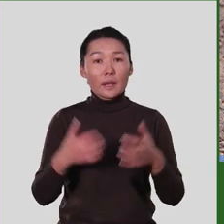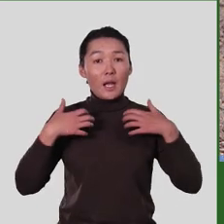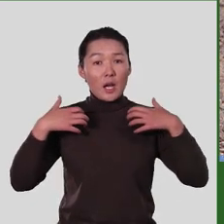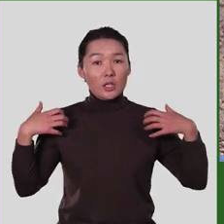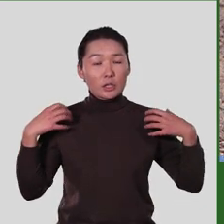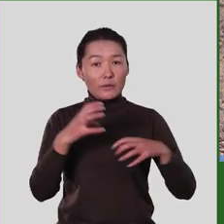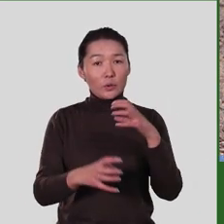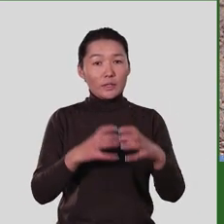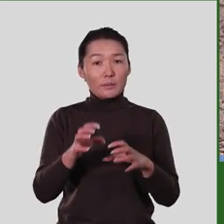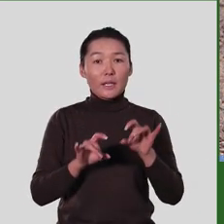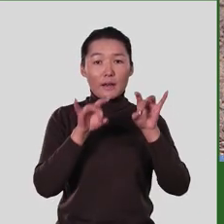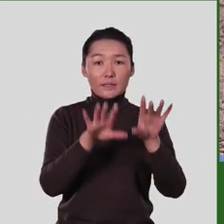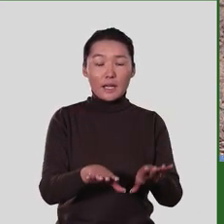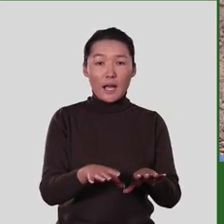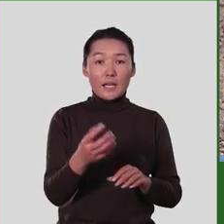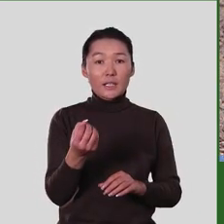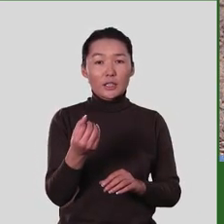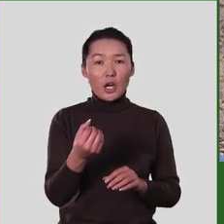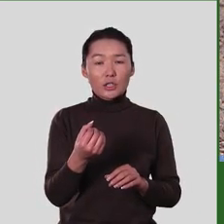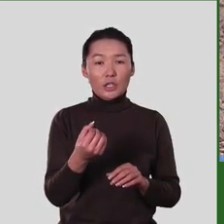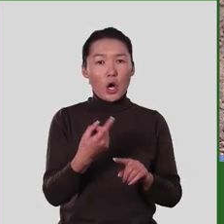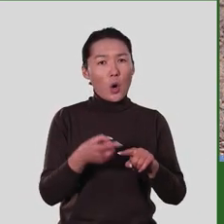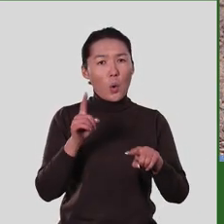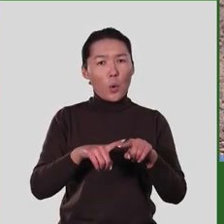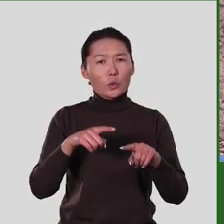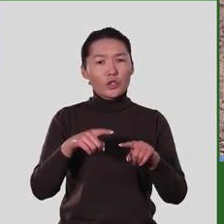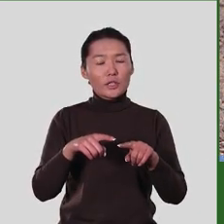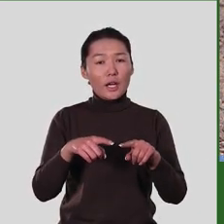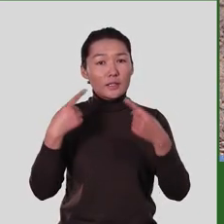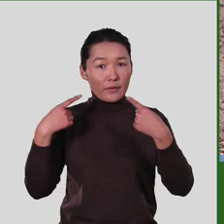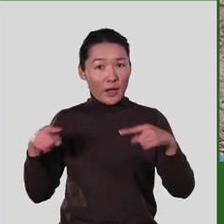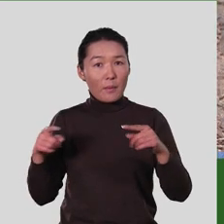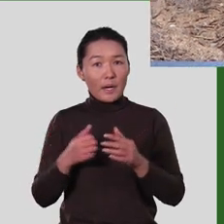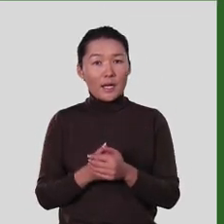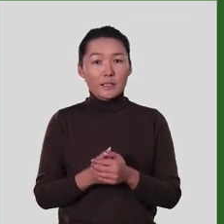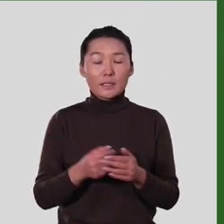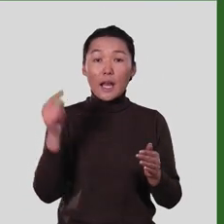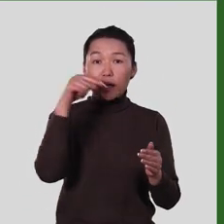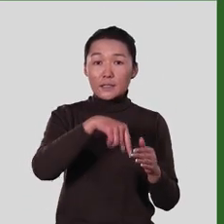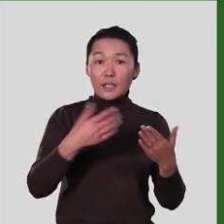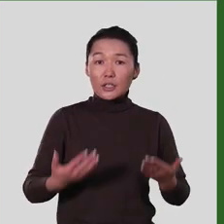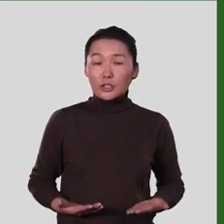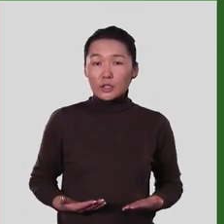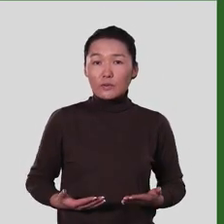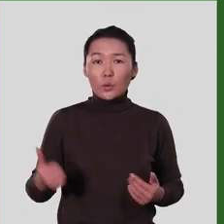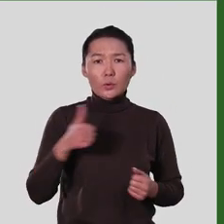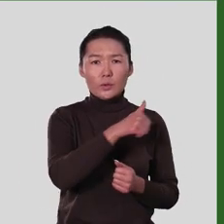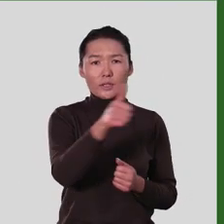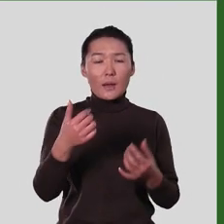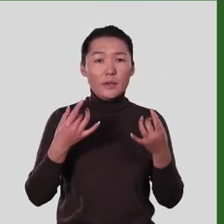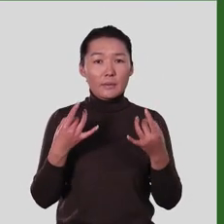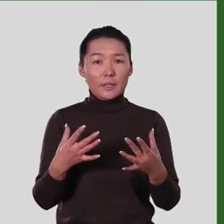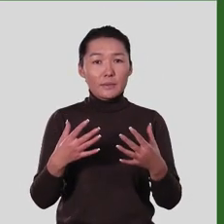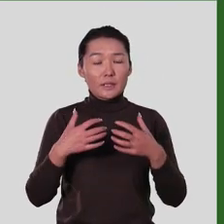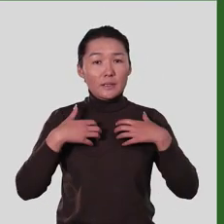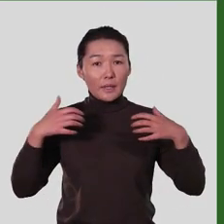Животный мир Австралии также очень своеобразен. Только здесь обитают самые примитивные млекопитающие